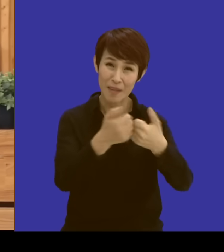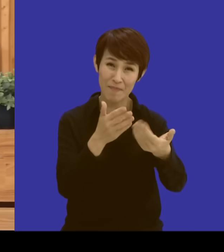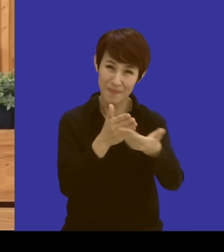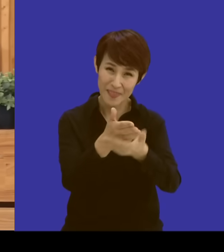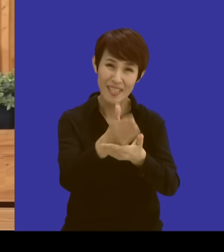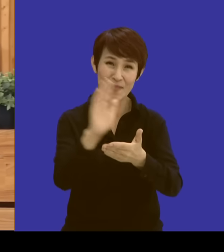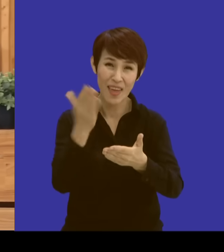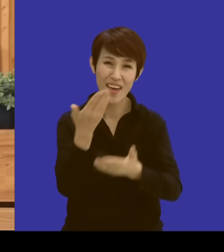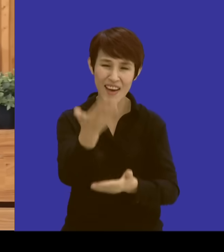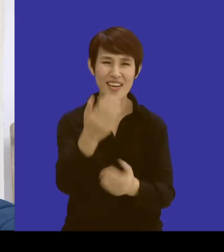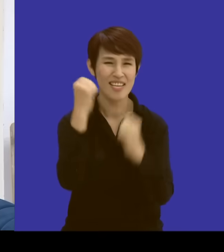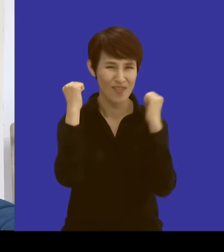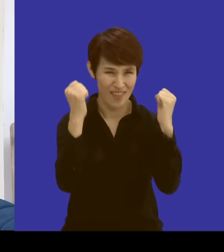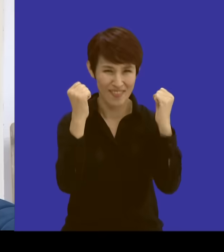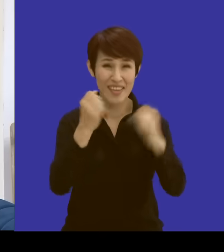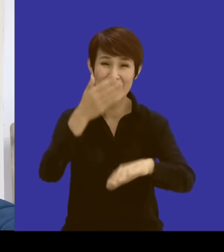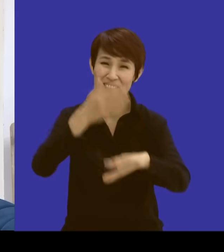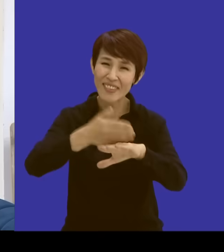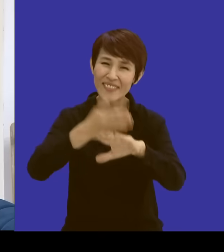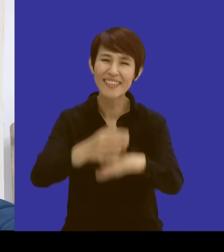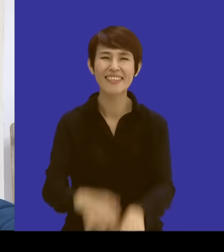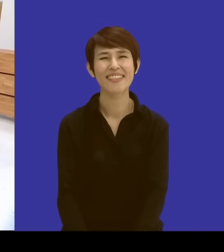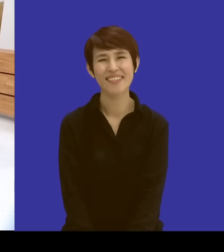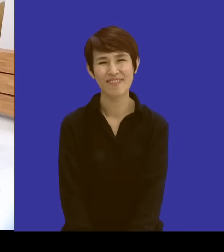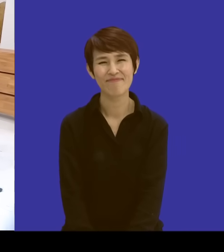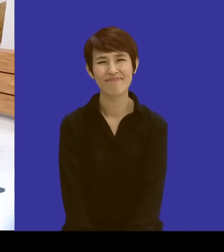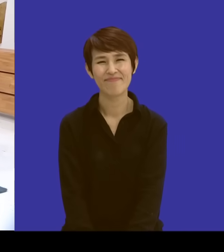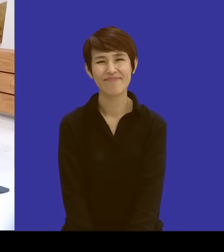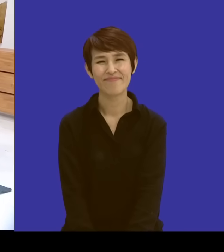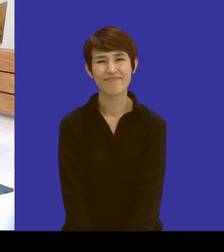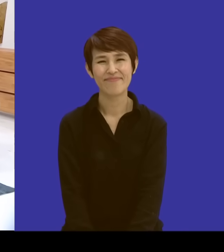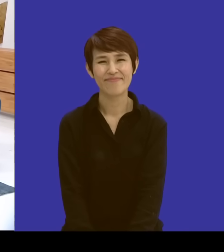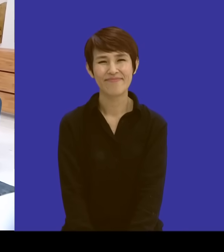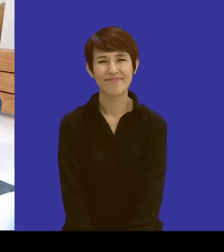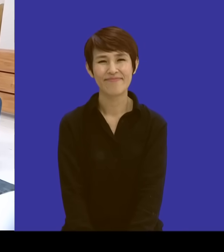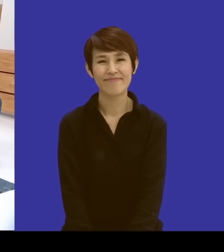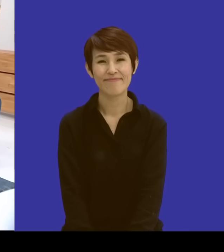소장님 응원하겠습니다. 네. 네, 고맙습니다. 감사합니다.